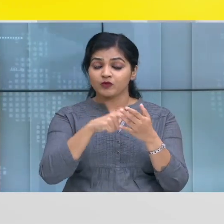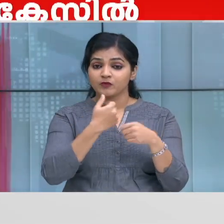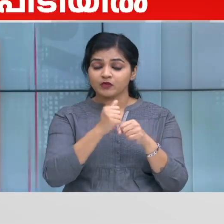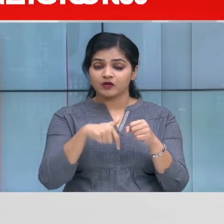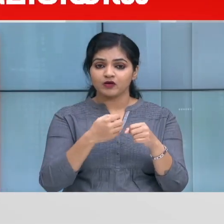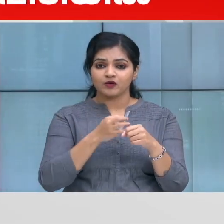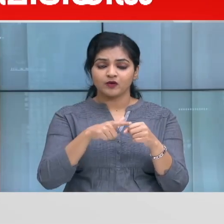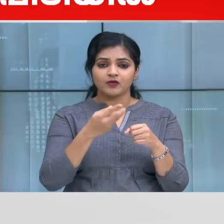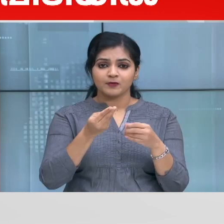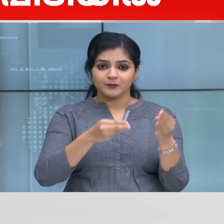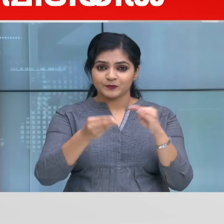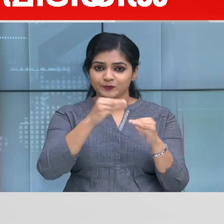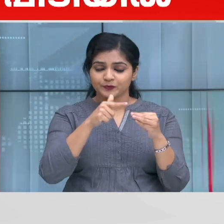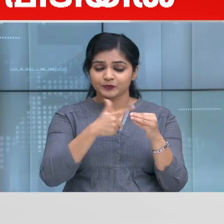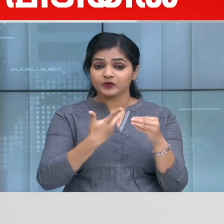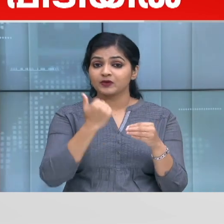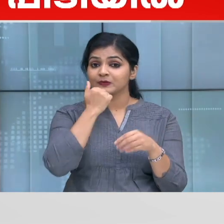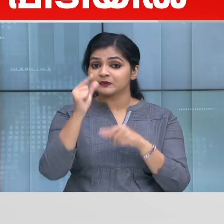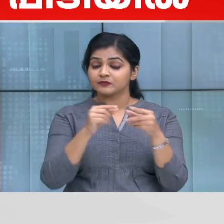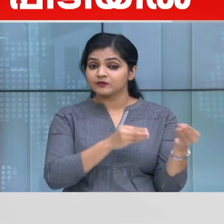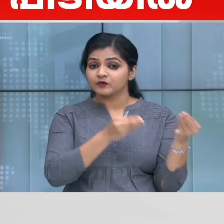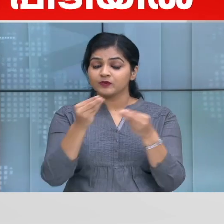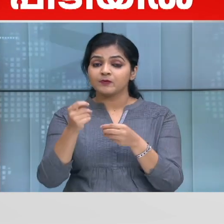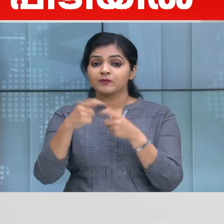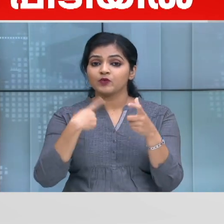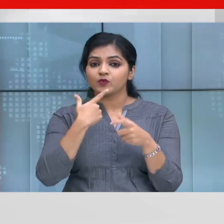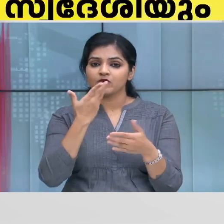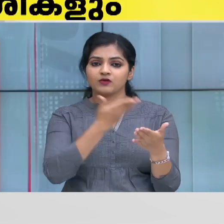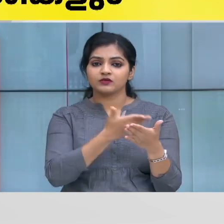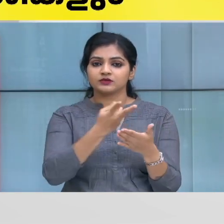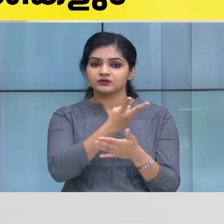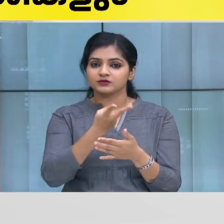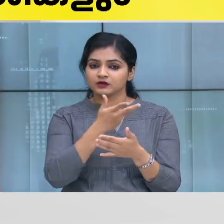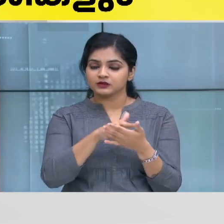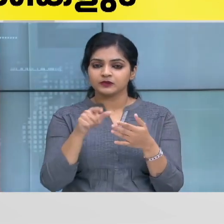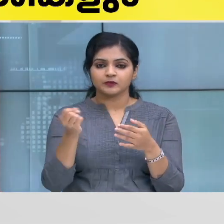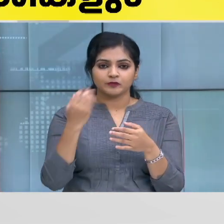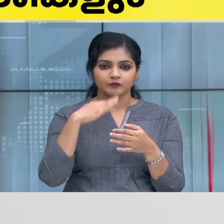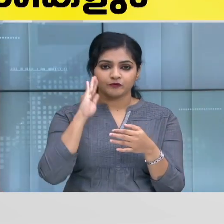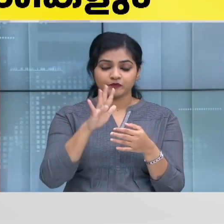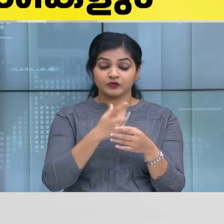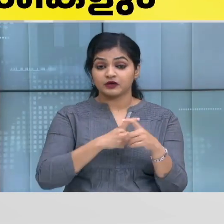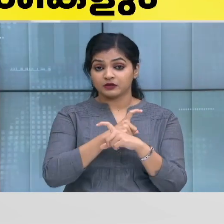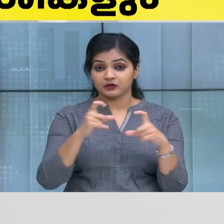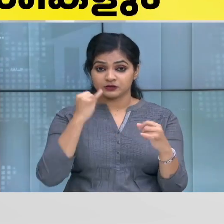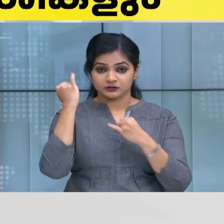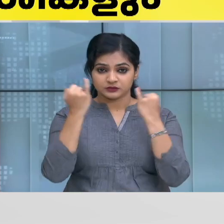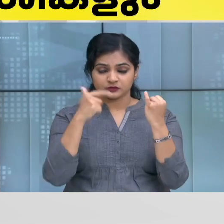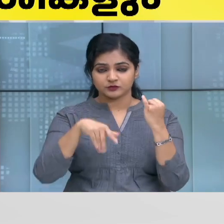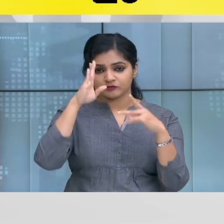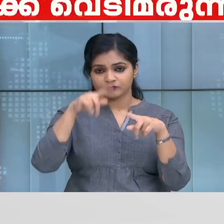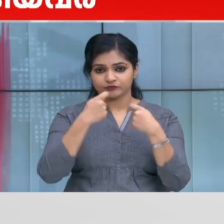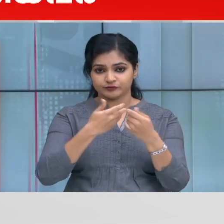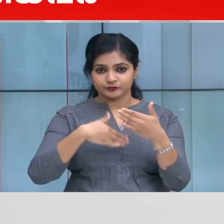വെടിമരുന്ന്, പ്രതികൾക്ക് കൈമാറിയത് ഇവരാണ് എന്നതാണ് പ്രാഥമികമായ ഒരു നിഗമനം. ഇക്കാര്യത്തിൽ വിശദമായ അന്വേഷണത്തിലേക്ക് പോലീസ് നടക്കും എന്നതാണ്